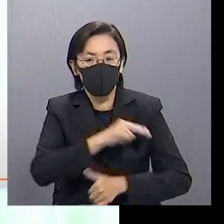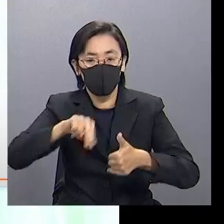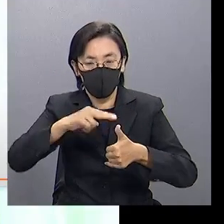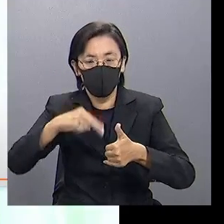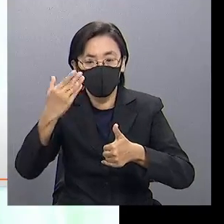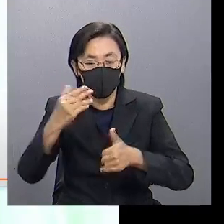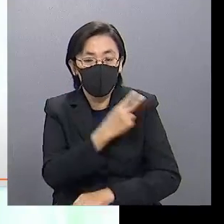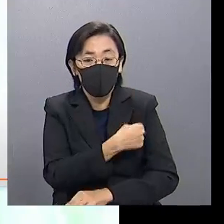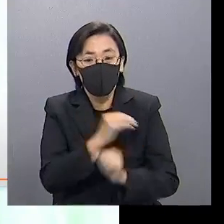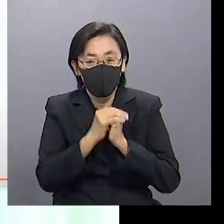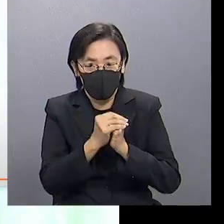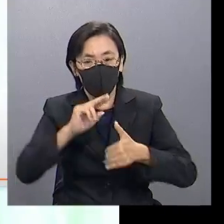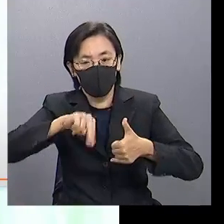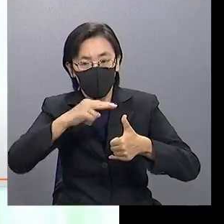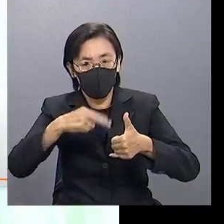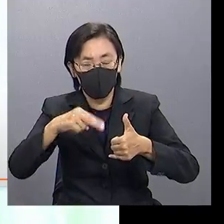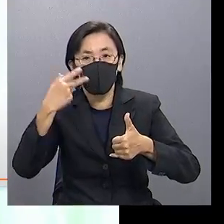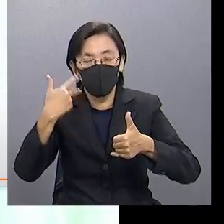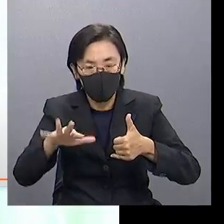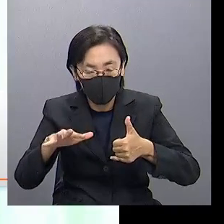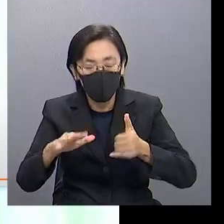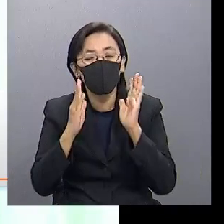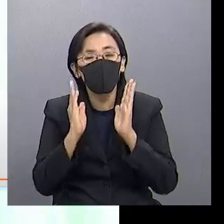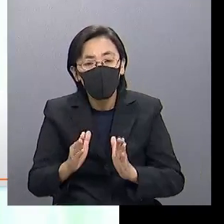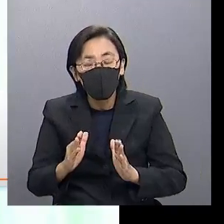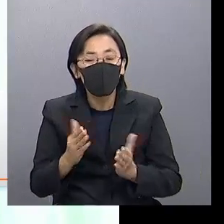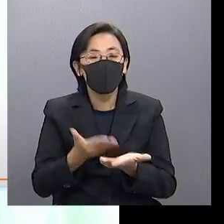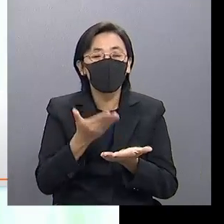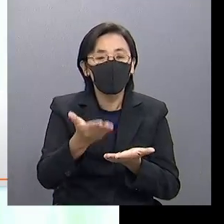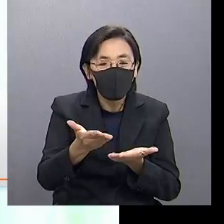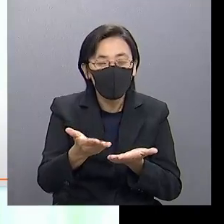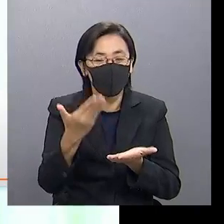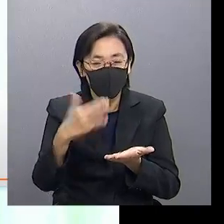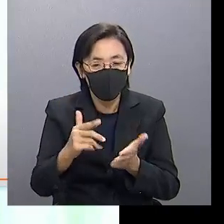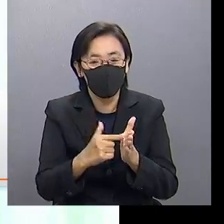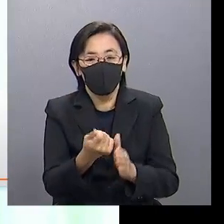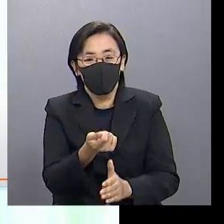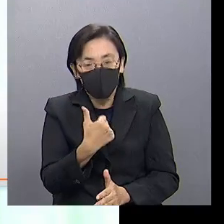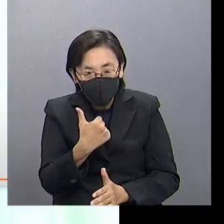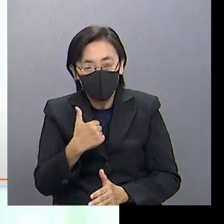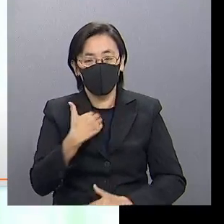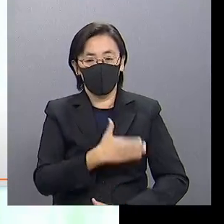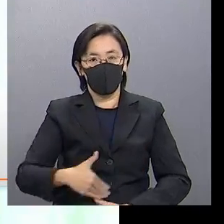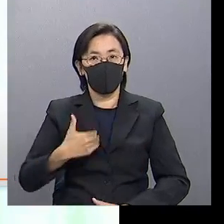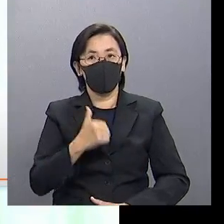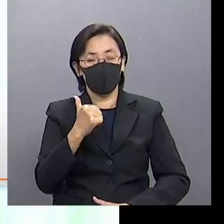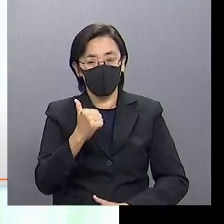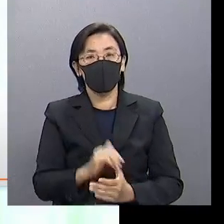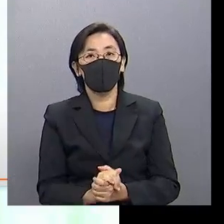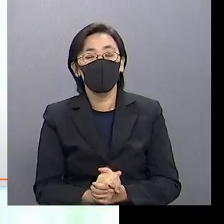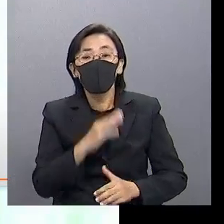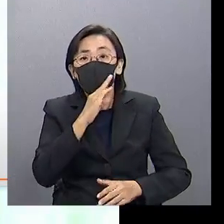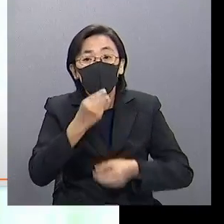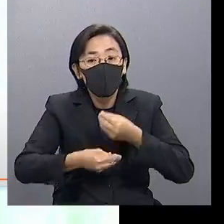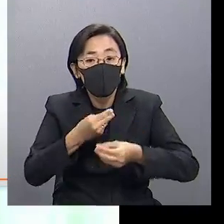ที่จะสามารทำให้ผู้ใช้ มีกปลดไยทใช้สูงซึ่ง forecasts ได onc without kindánh conditionั่งซื้อ